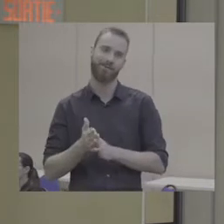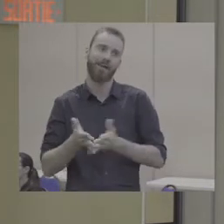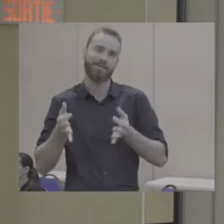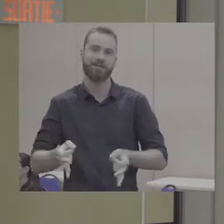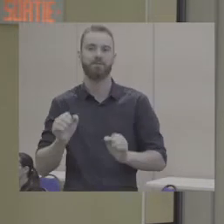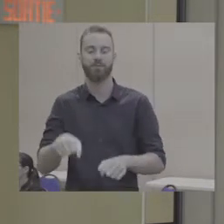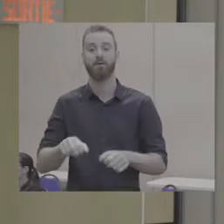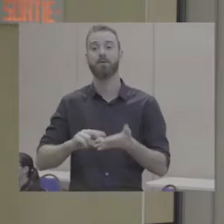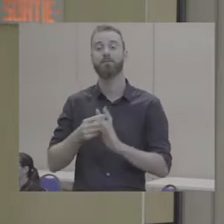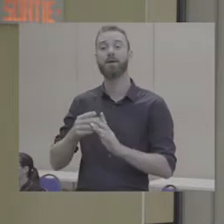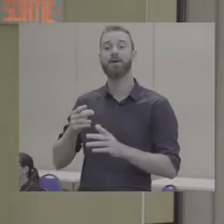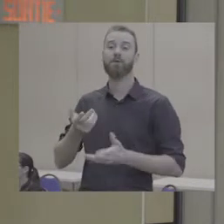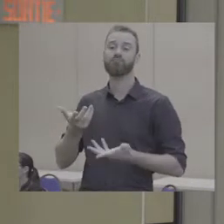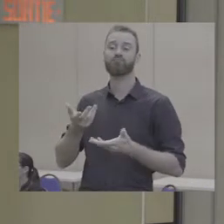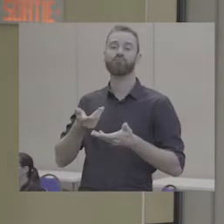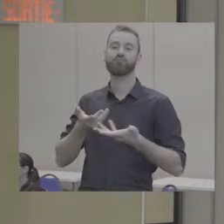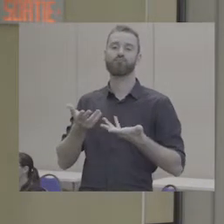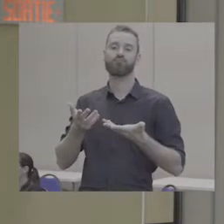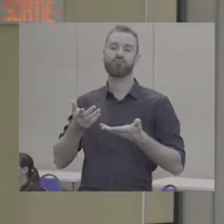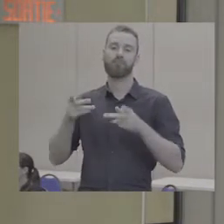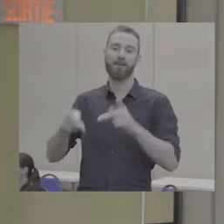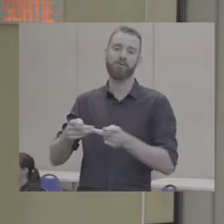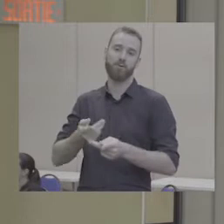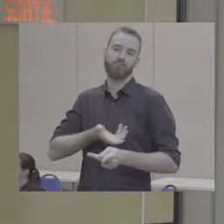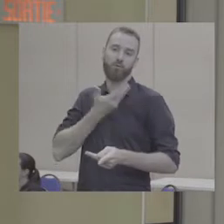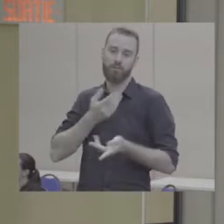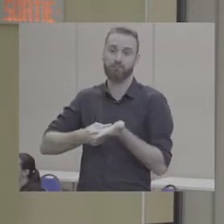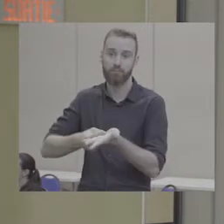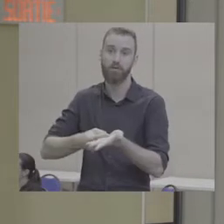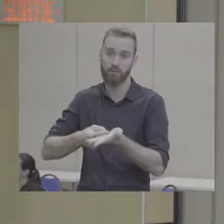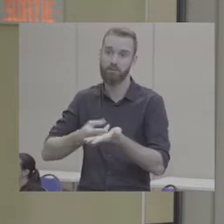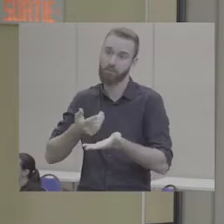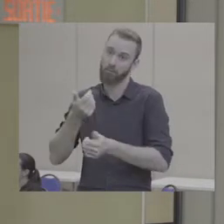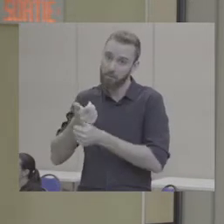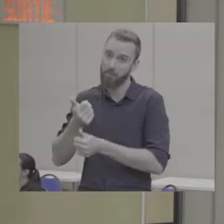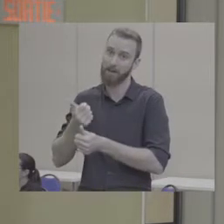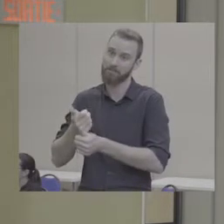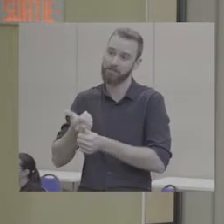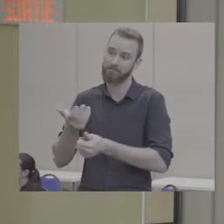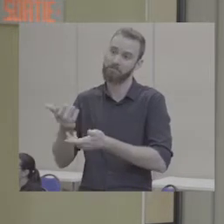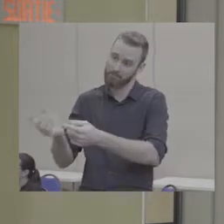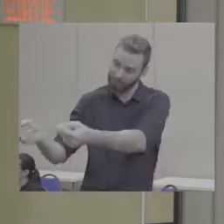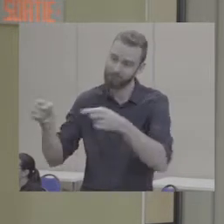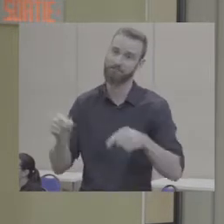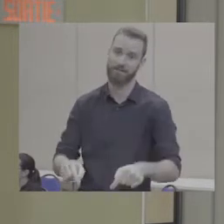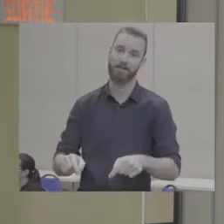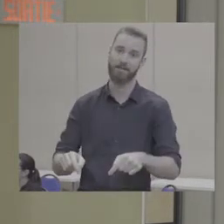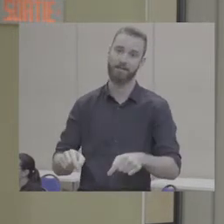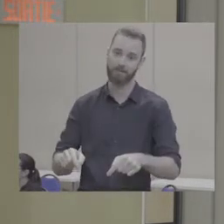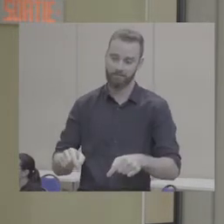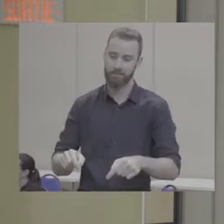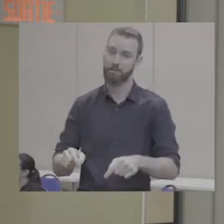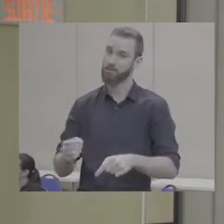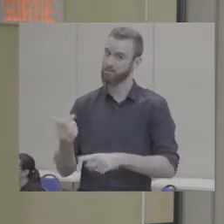le contracteur en chef. Parce que c'est sa porte, la porte est croche, puis elle ouvre mal. Il est venu une